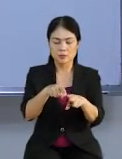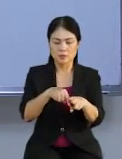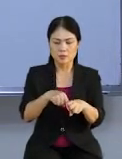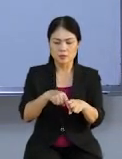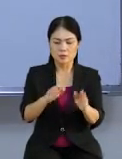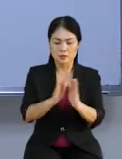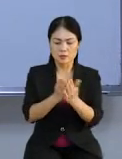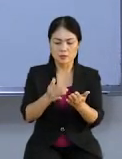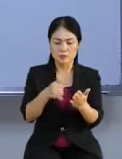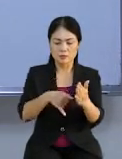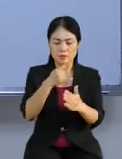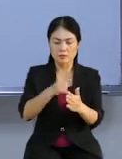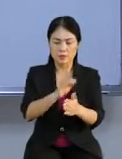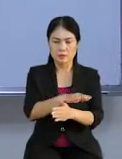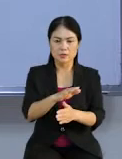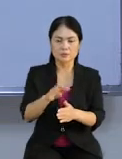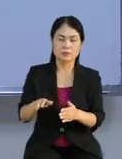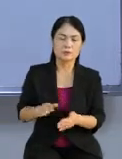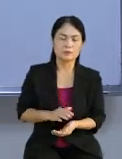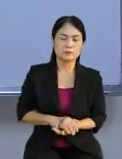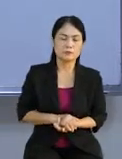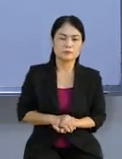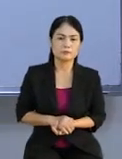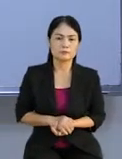priêng rộp bọc ồn bà